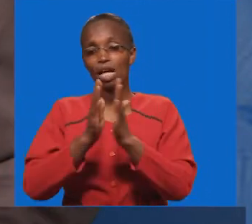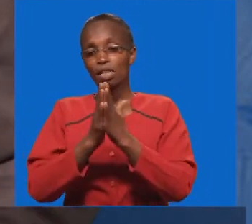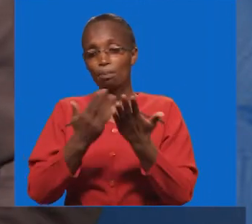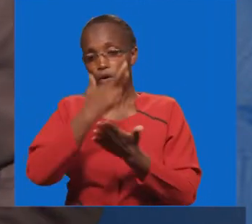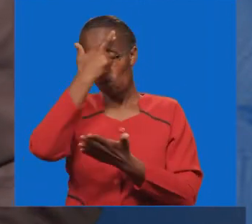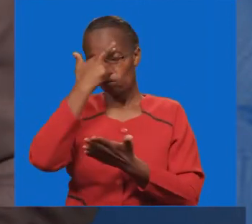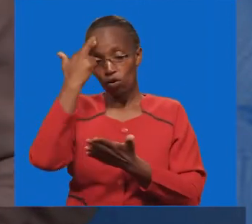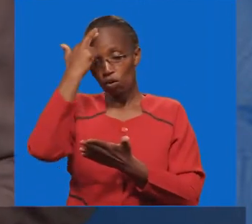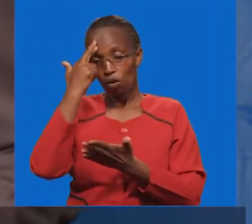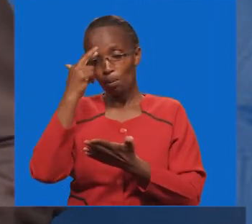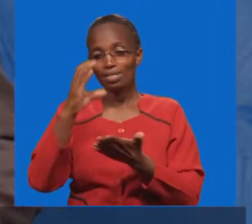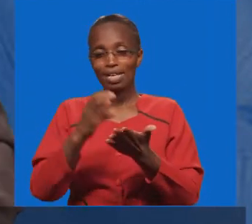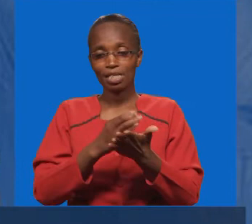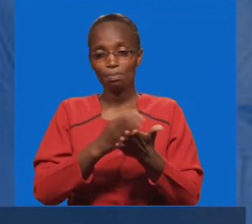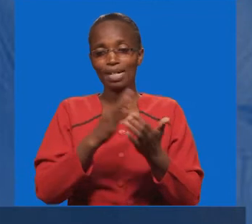katika somo ya leo,